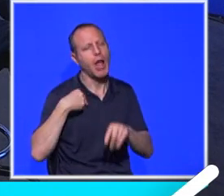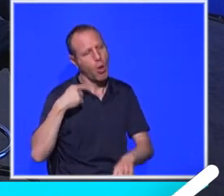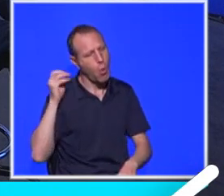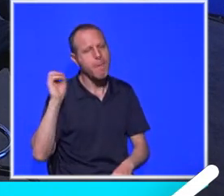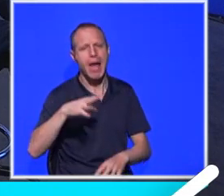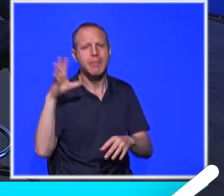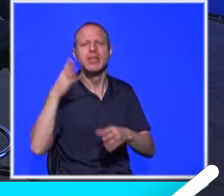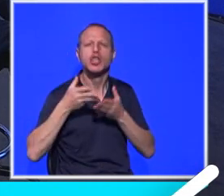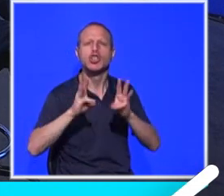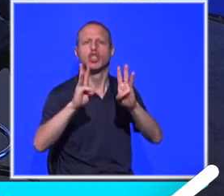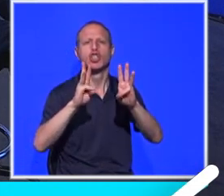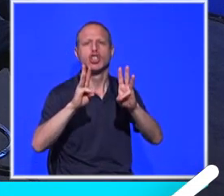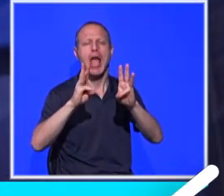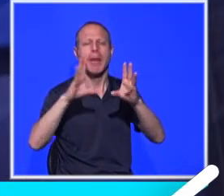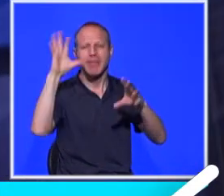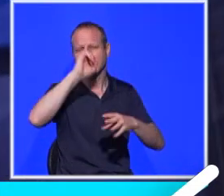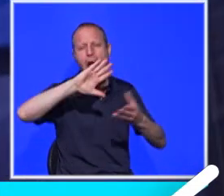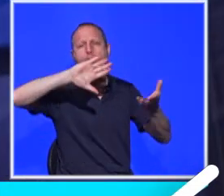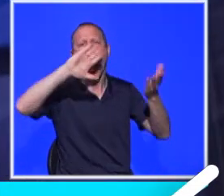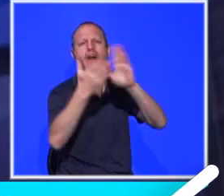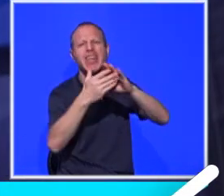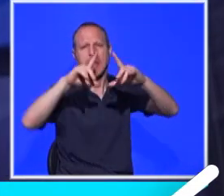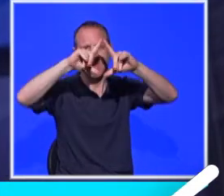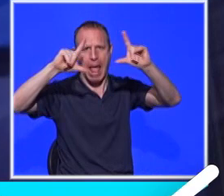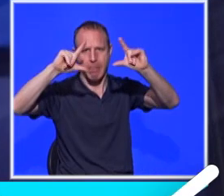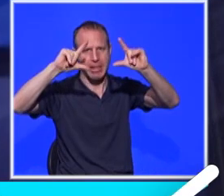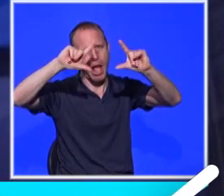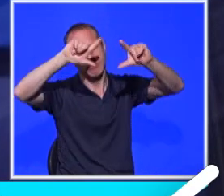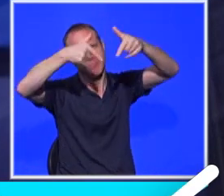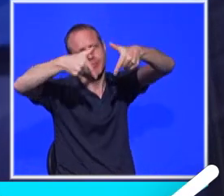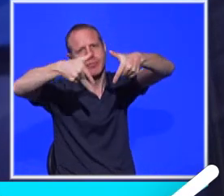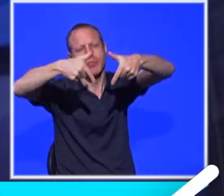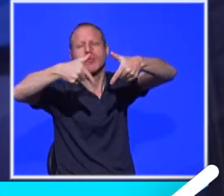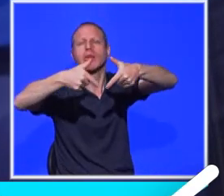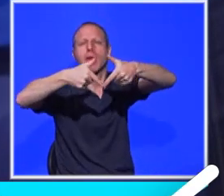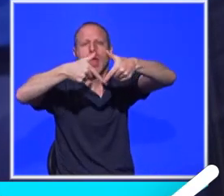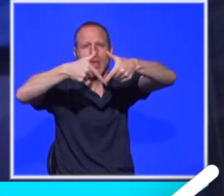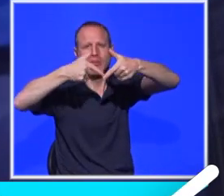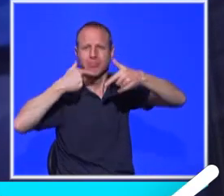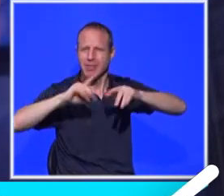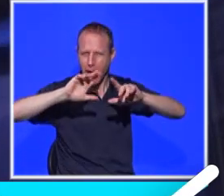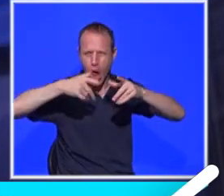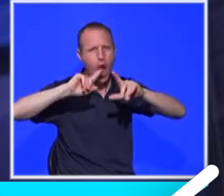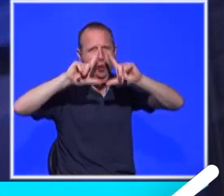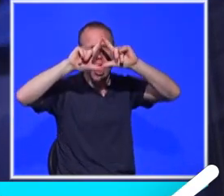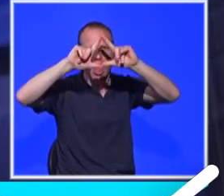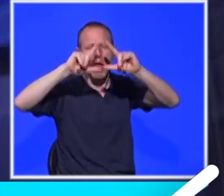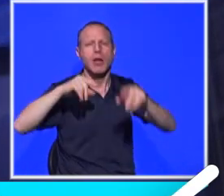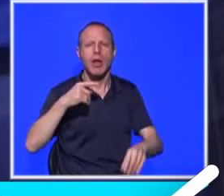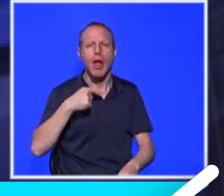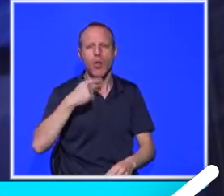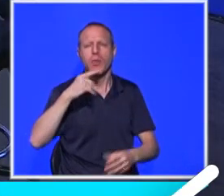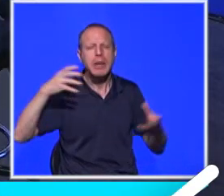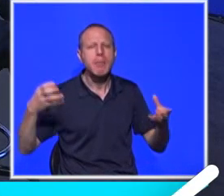בגישה ותפיסה, ממש הופכים את הפירמידה של התפיסה והראייה החברה, הפוליטית בתוך חברה ערבית. אנחנו באים ואומרים, את רואה פה, אל-מואטן